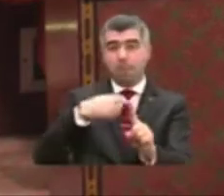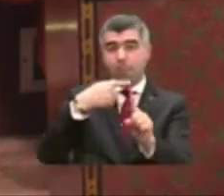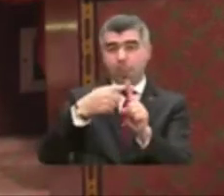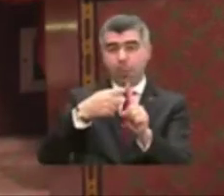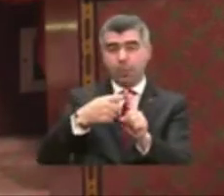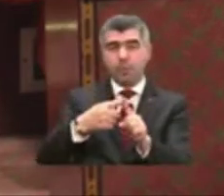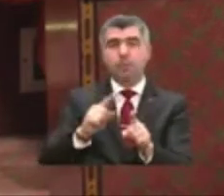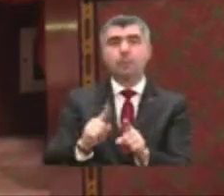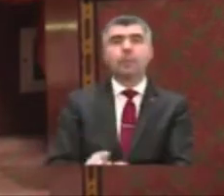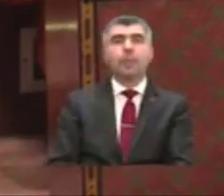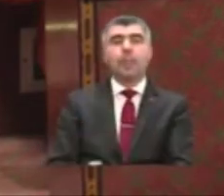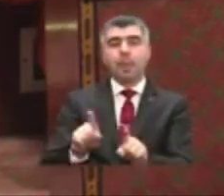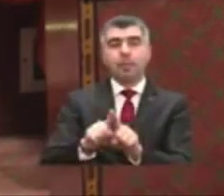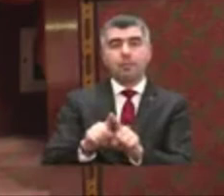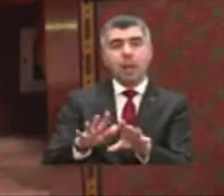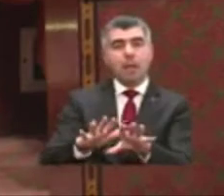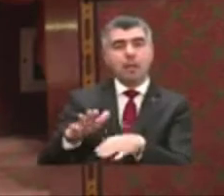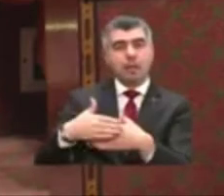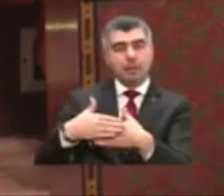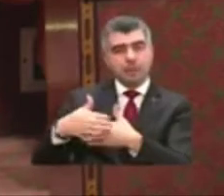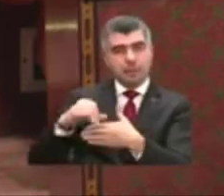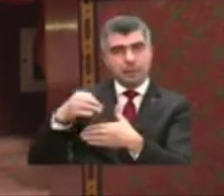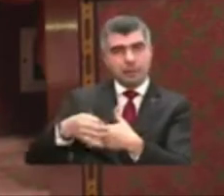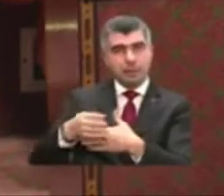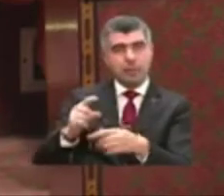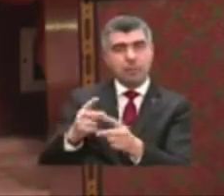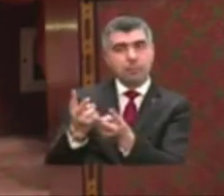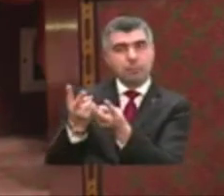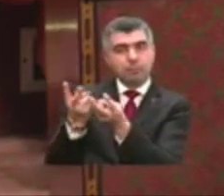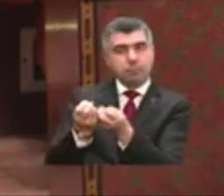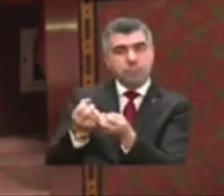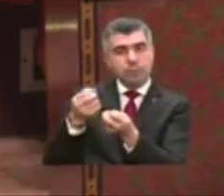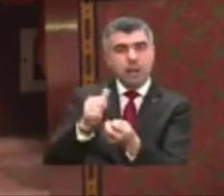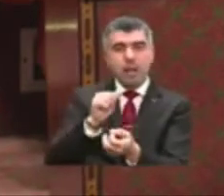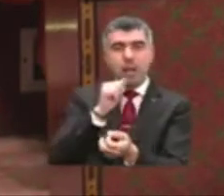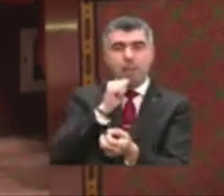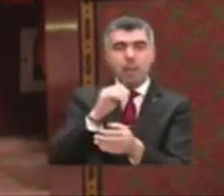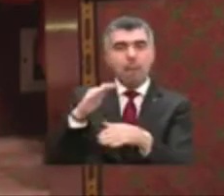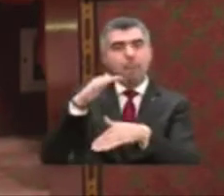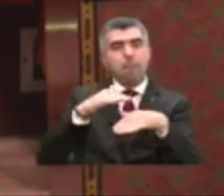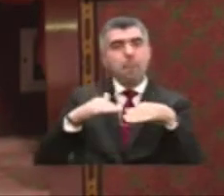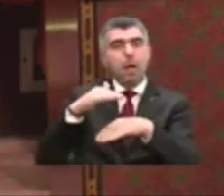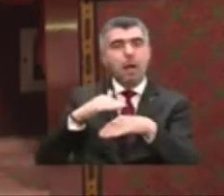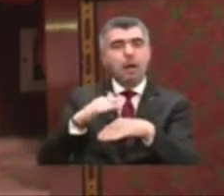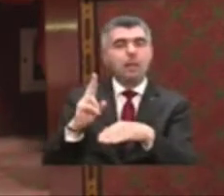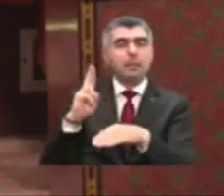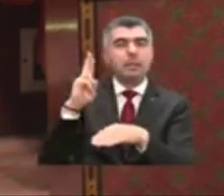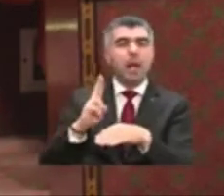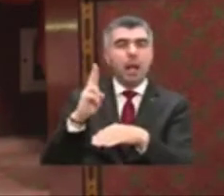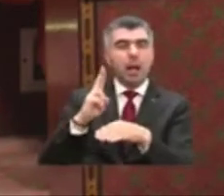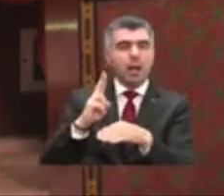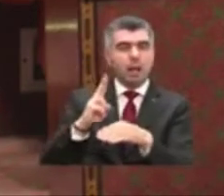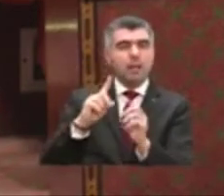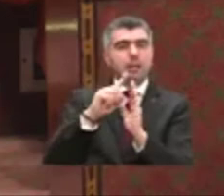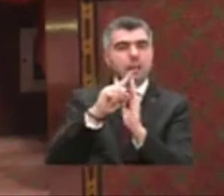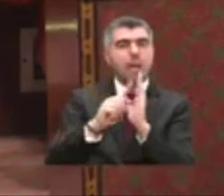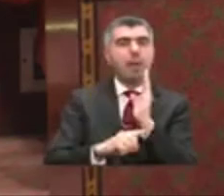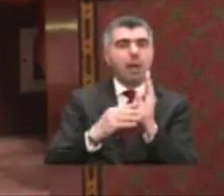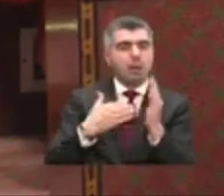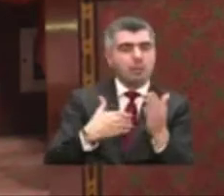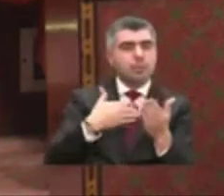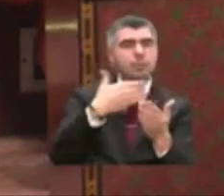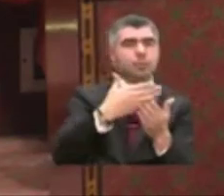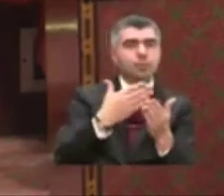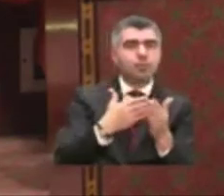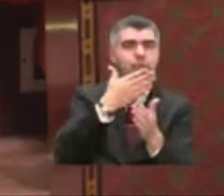شتوكا إتباع، وهذا شيء مهم جدا، وهو تحلية المياه اللي غتنطرق إن شاء الله في الأيام المقبلة، وغيتم استعمال الماء الصالح للشرب.